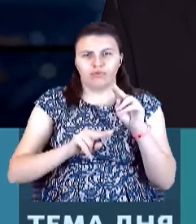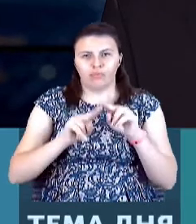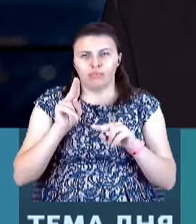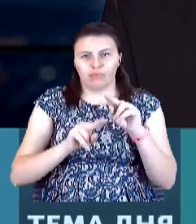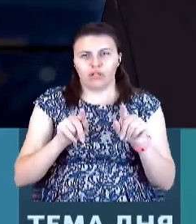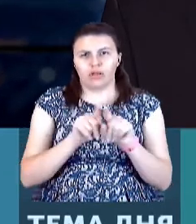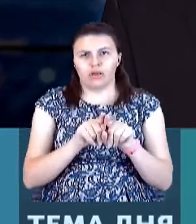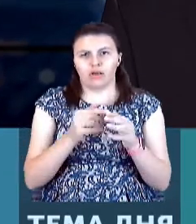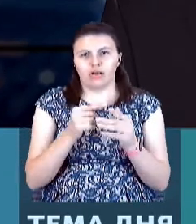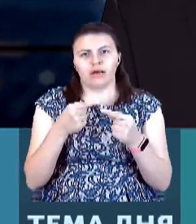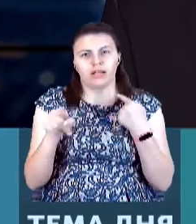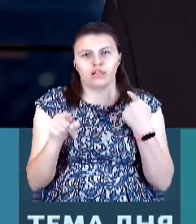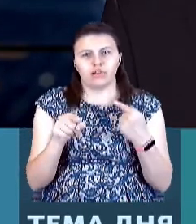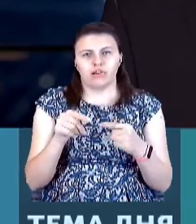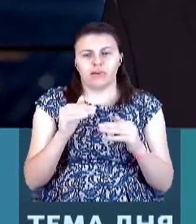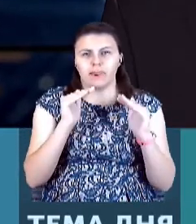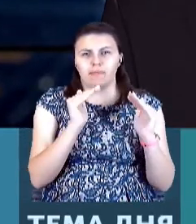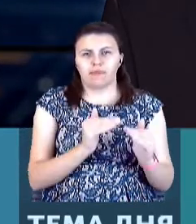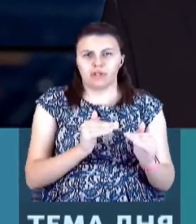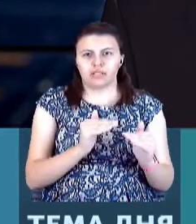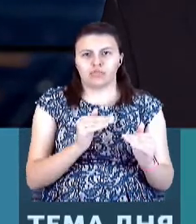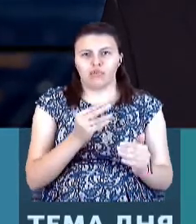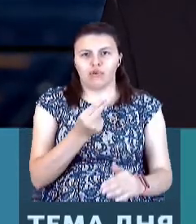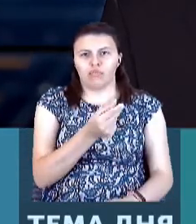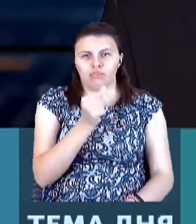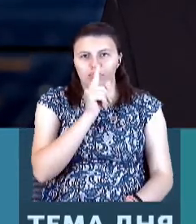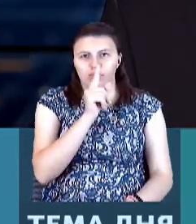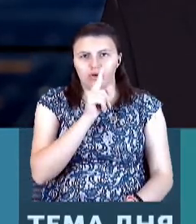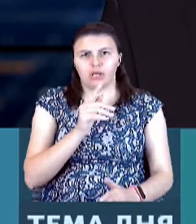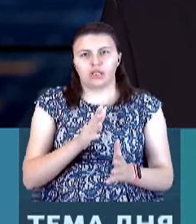мовити, різниці між низькооплачуваною, тобто мінімальною, і більш